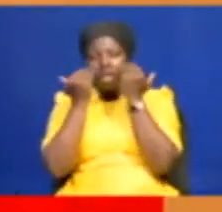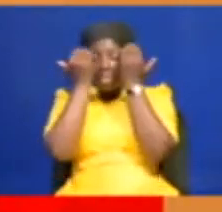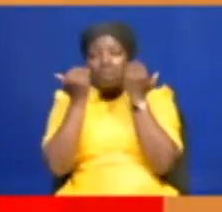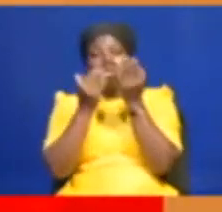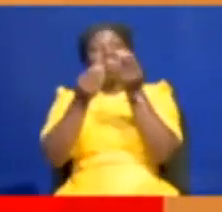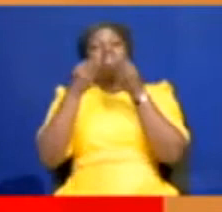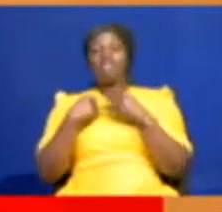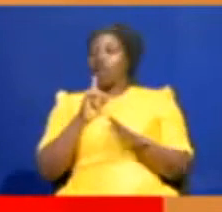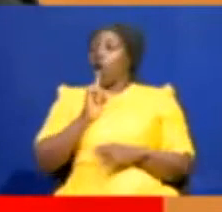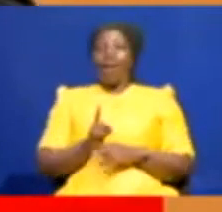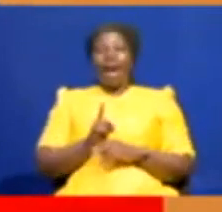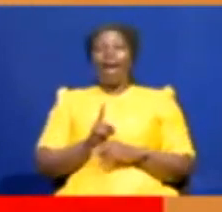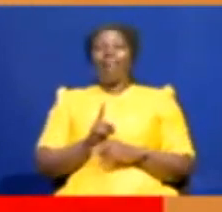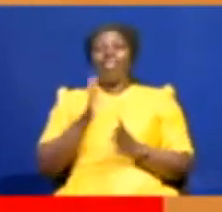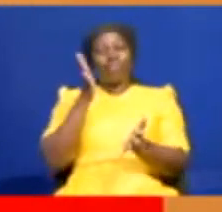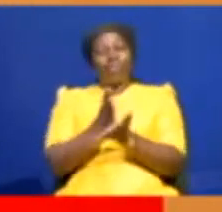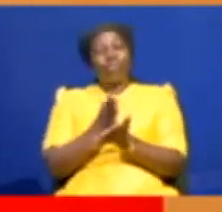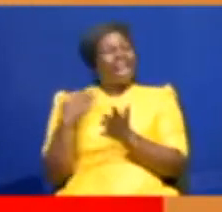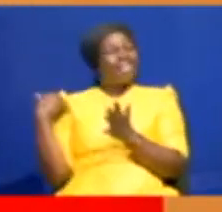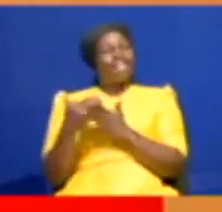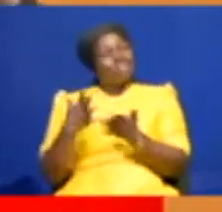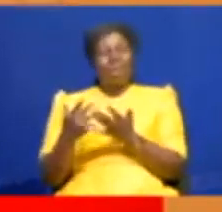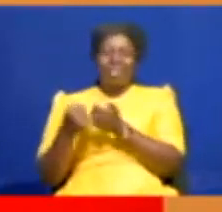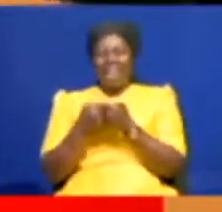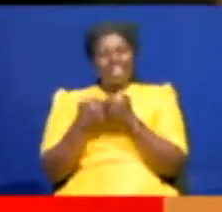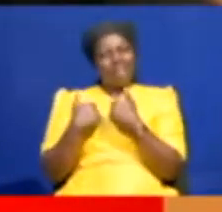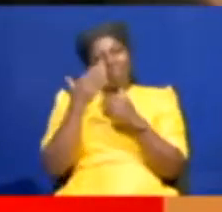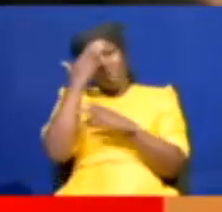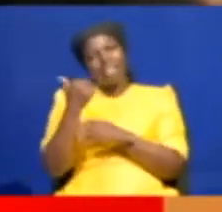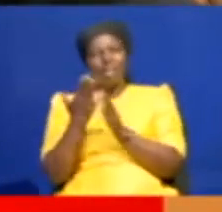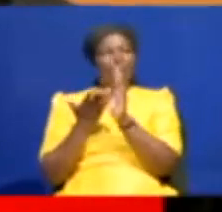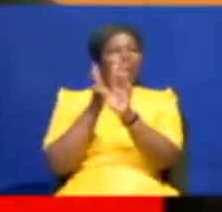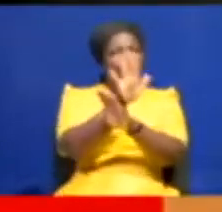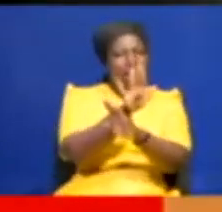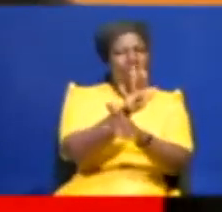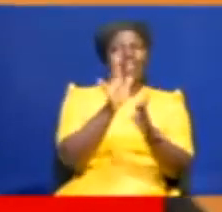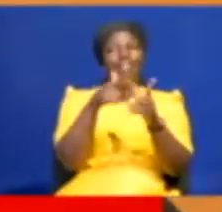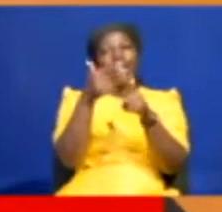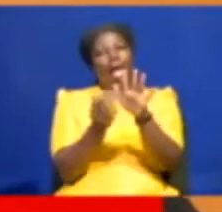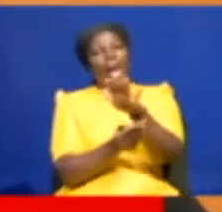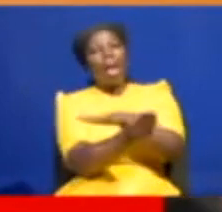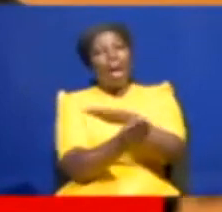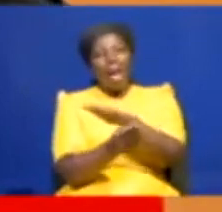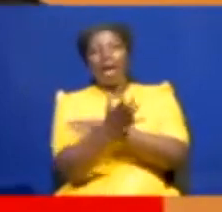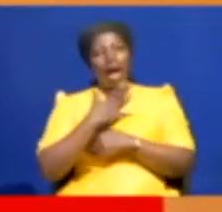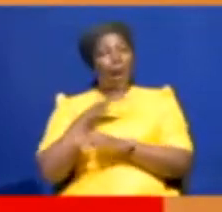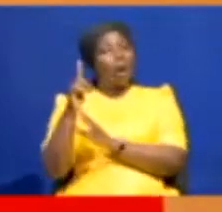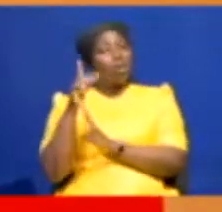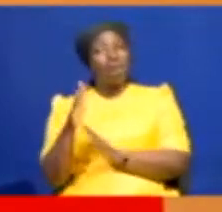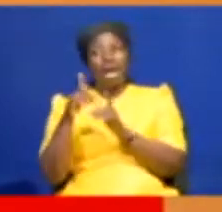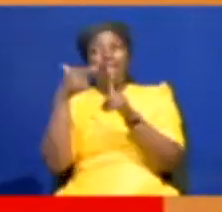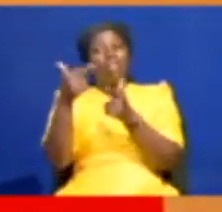order, imekuwa bado ni changamoto. Manake wanarudi kule chini tena, wanahonga tena mawakili wetu,